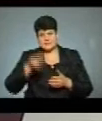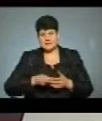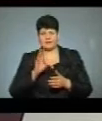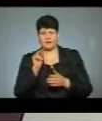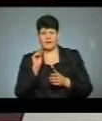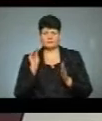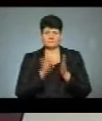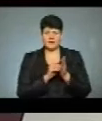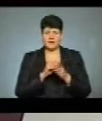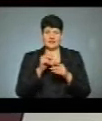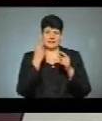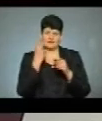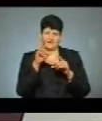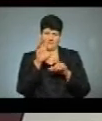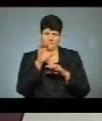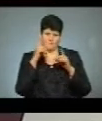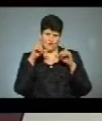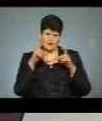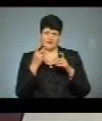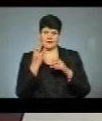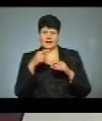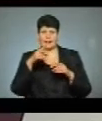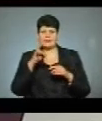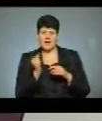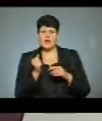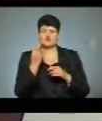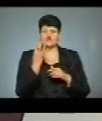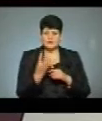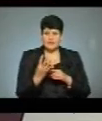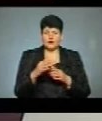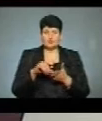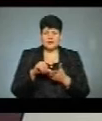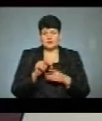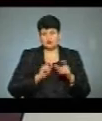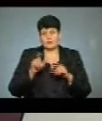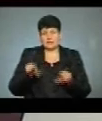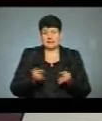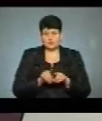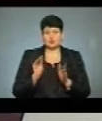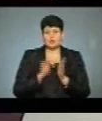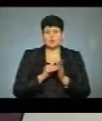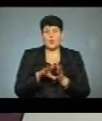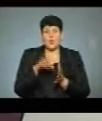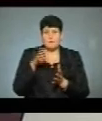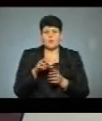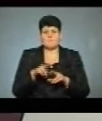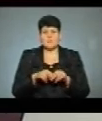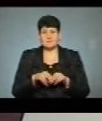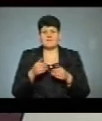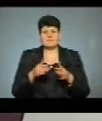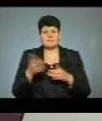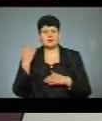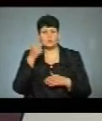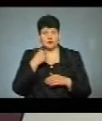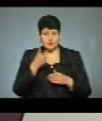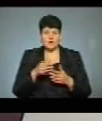вклеїти 2 фотокартки розміром 3x4 см. Учасники з числа учнів і студентів також додають копію паспорта, випускники минулих років –